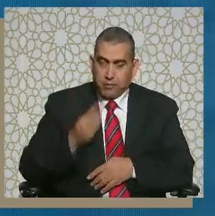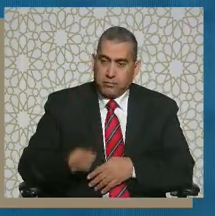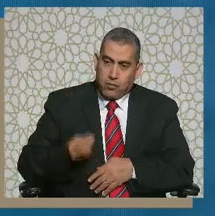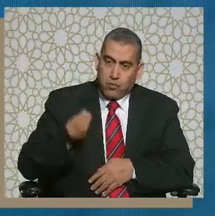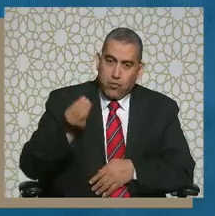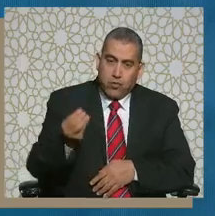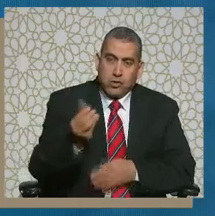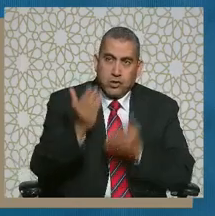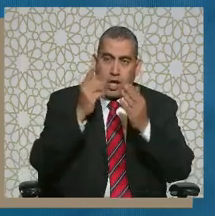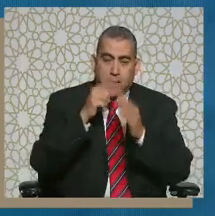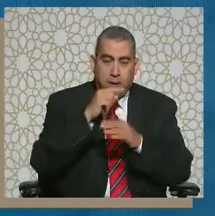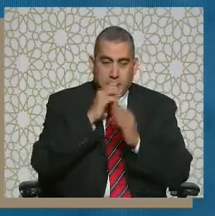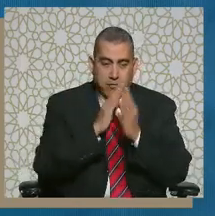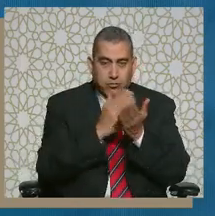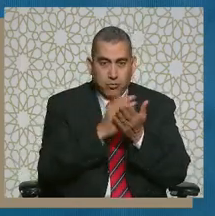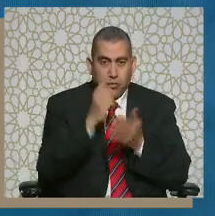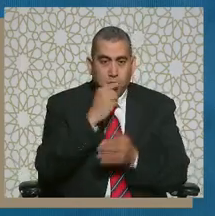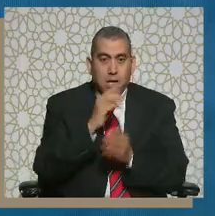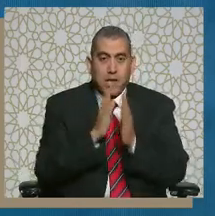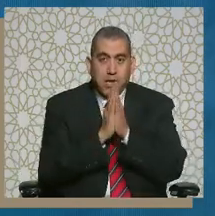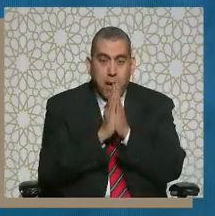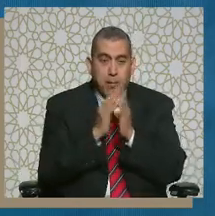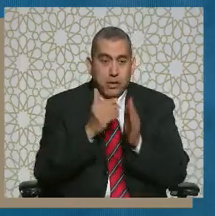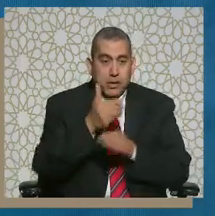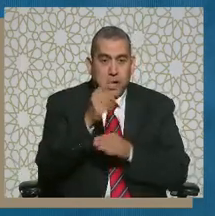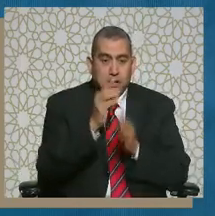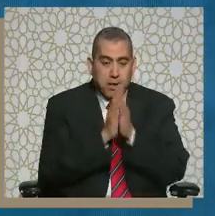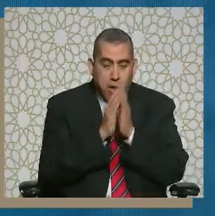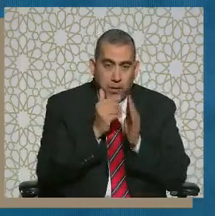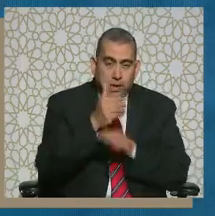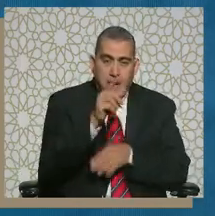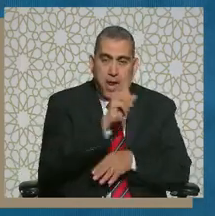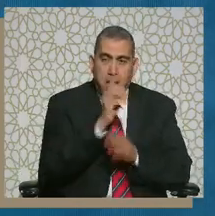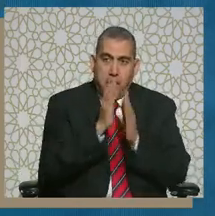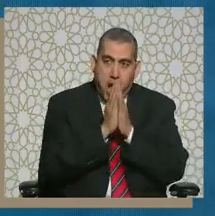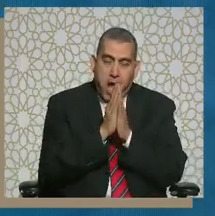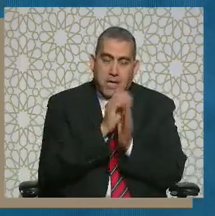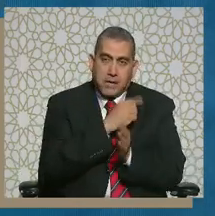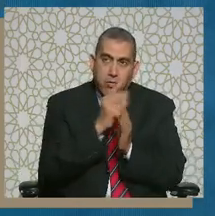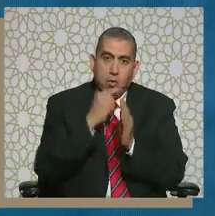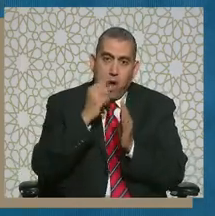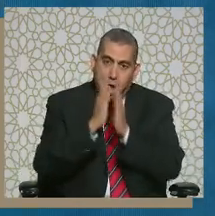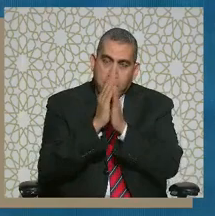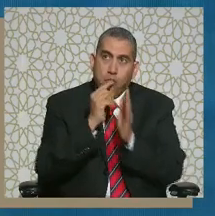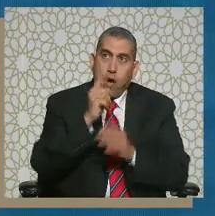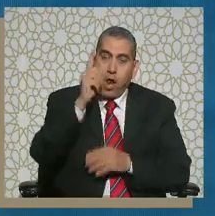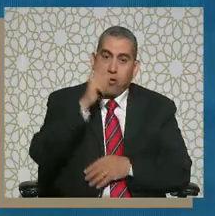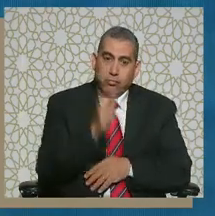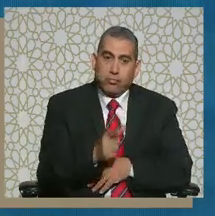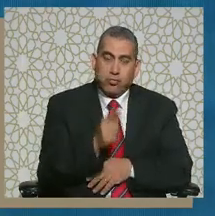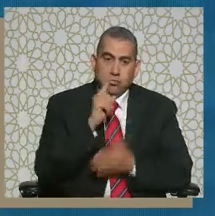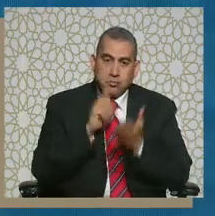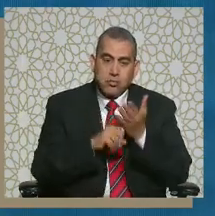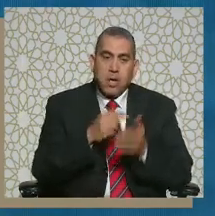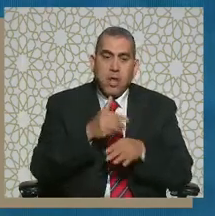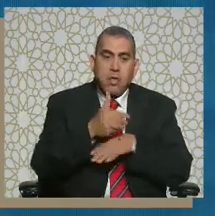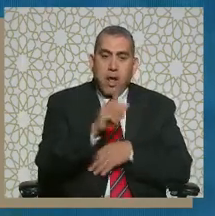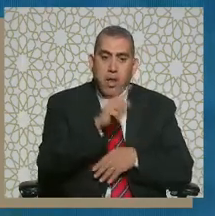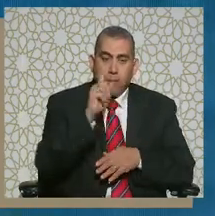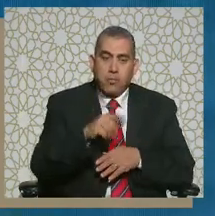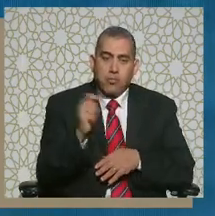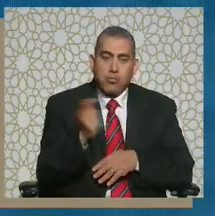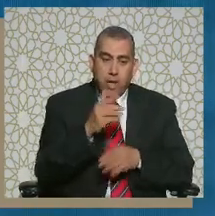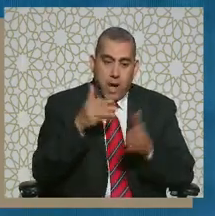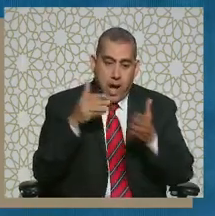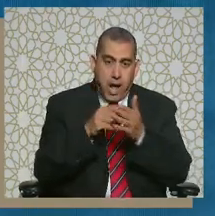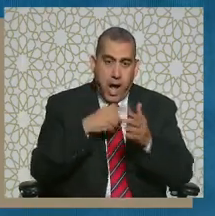يقبل توبتك لكن لا تؤخر التوبه لا تؤخر التوبه يبقى انت تتوب ومن تمام التوبه ان ترد المظالم الى